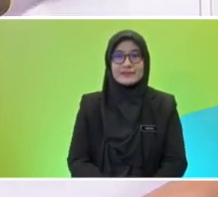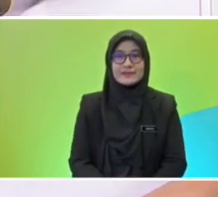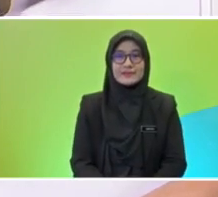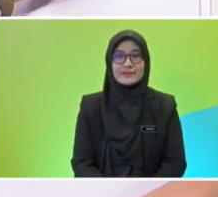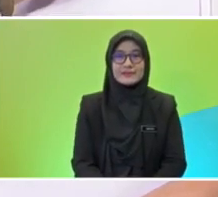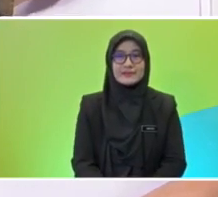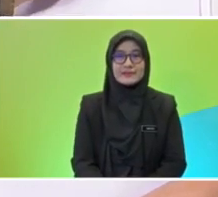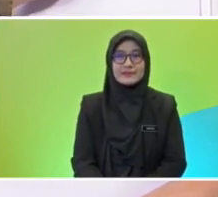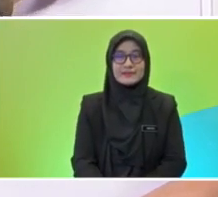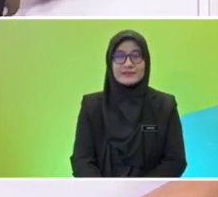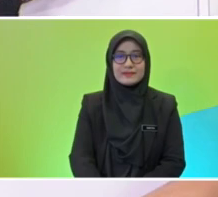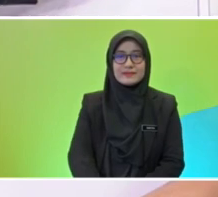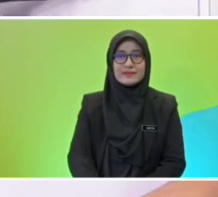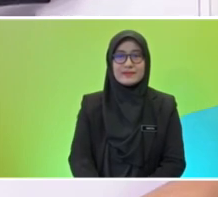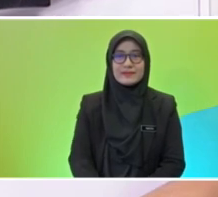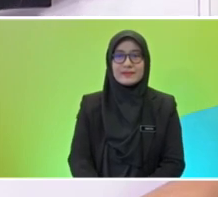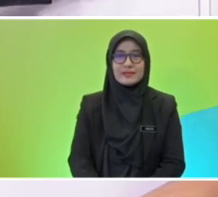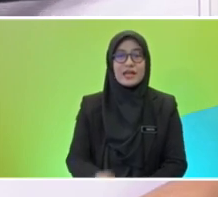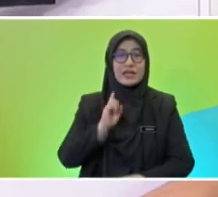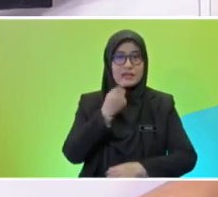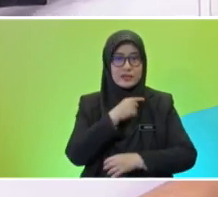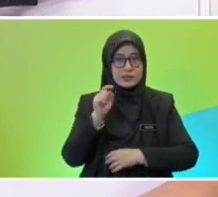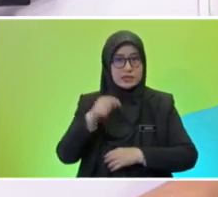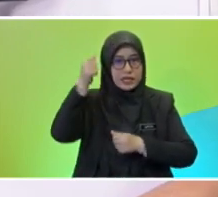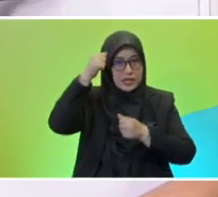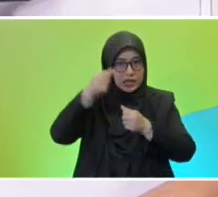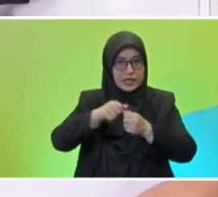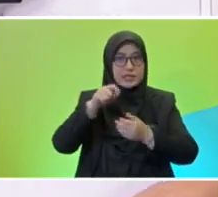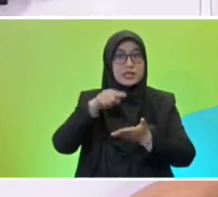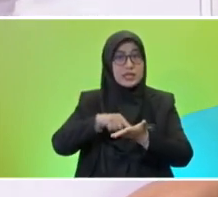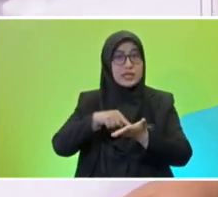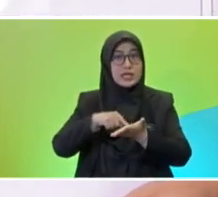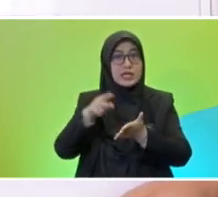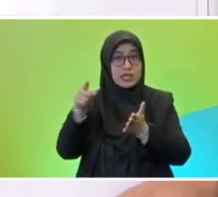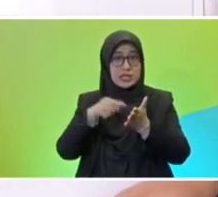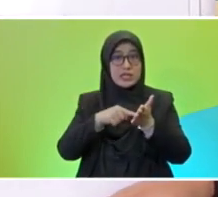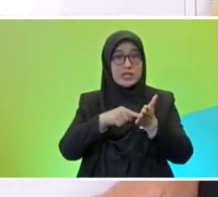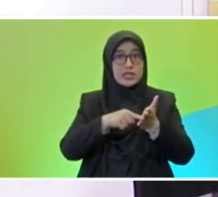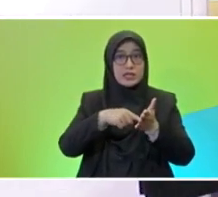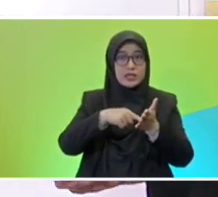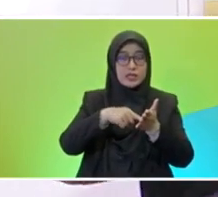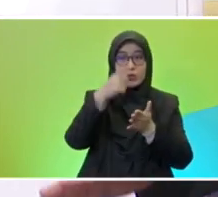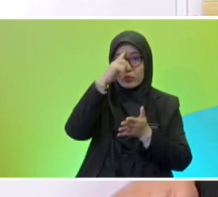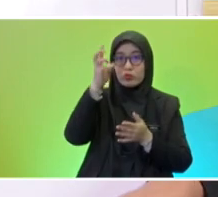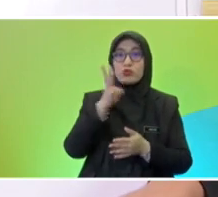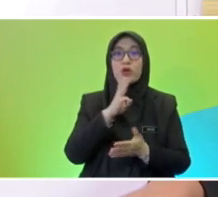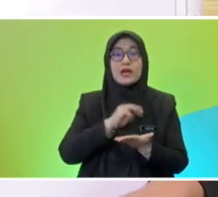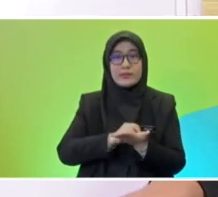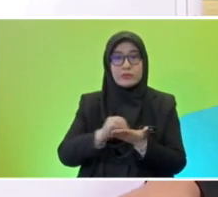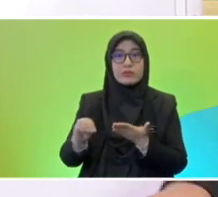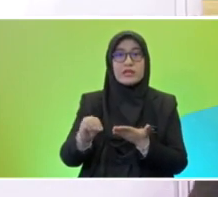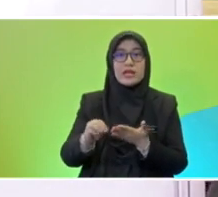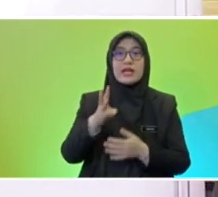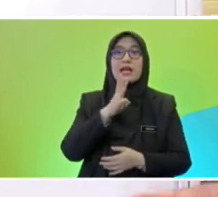ini dekat terkunci dia untuk kita kenal Ayo mutlak Oke yaitu Air yang suci lagi